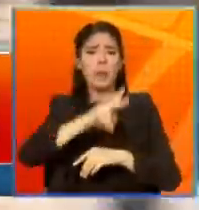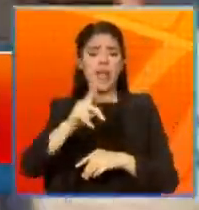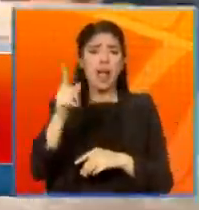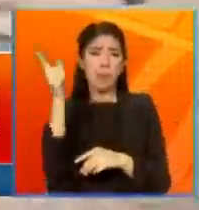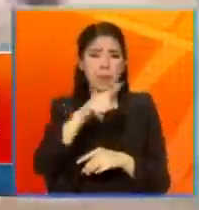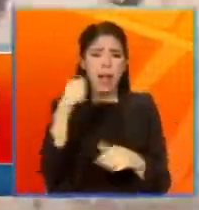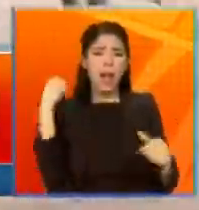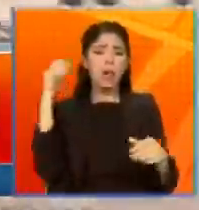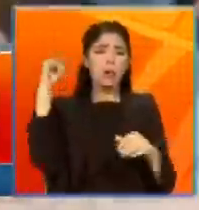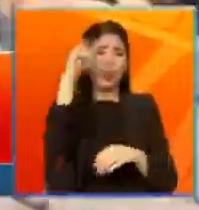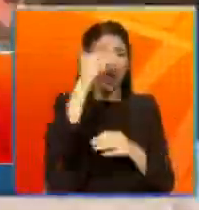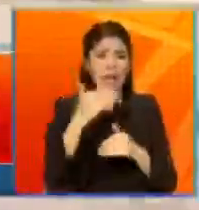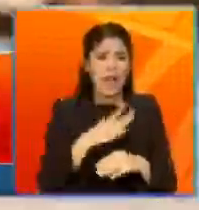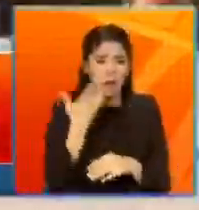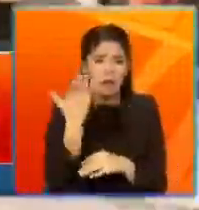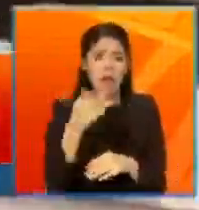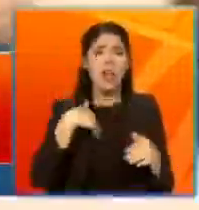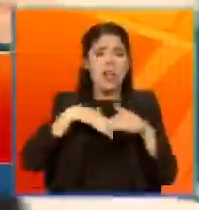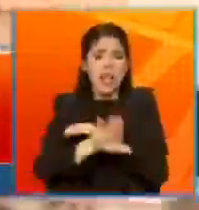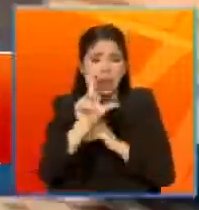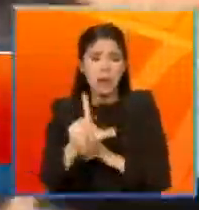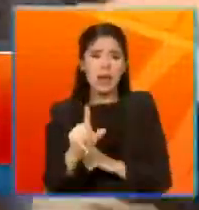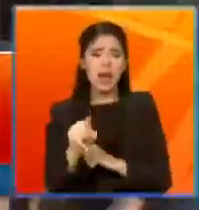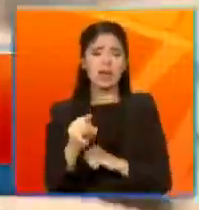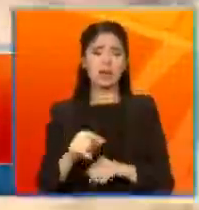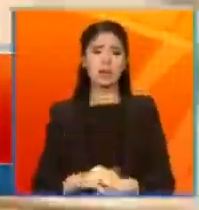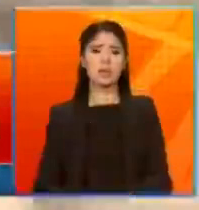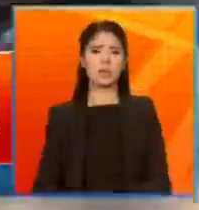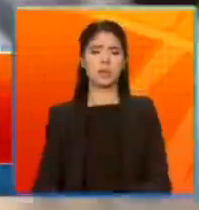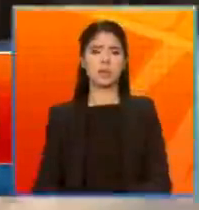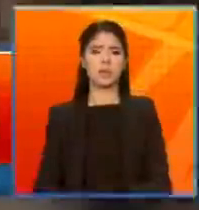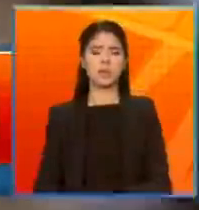geliyor. Hemen saklanmamız gerekiyor.